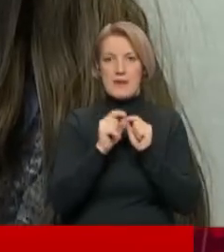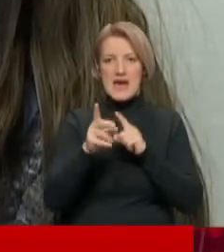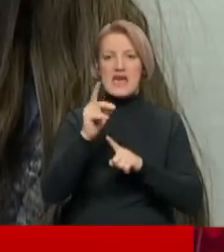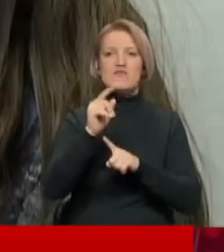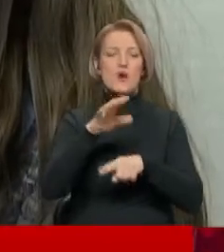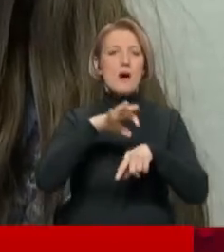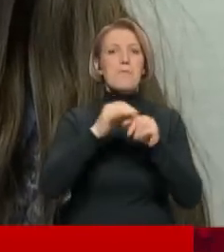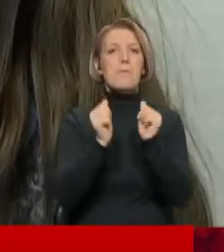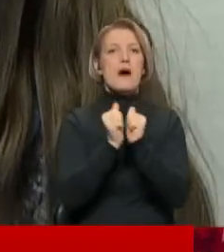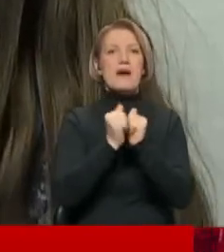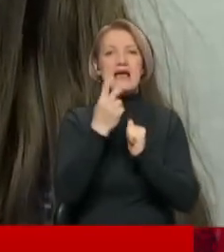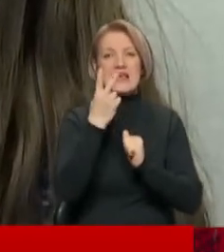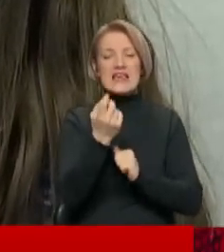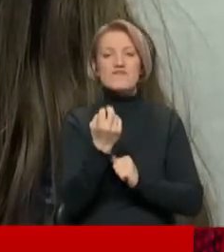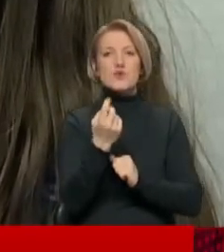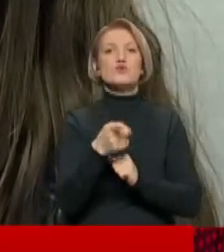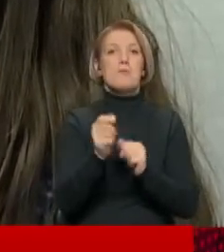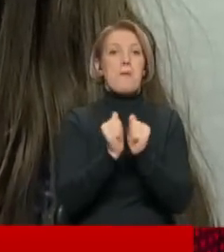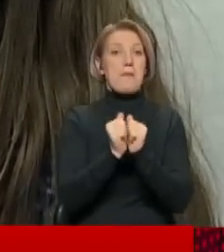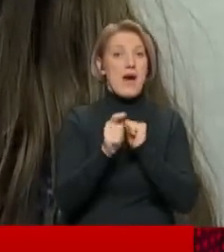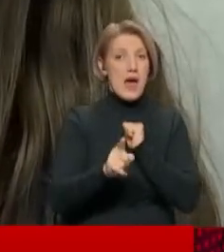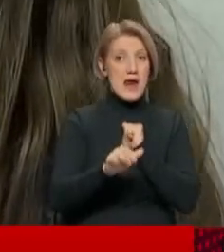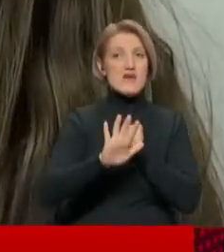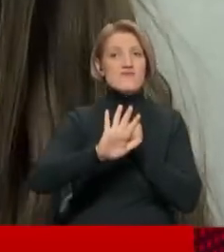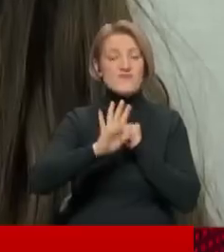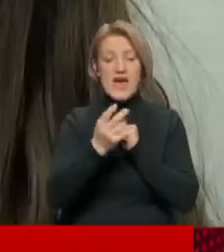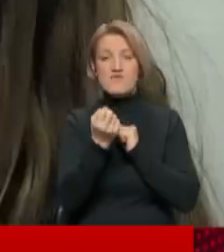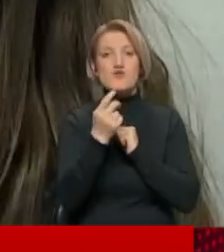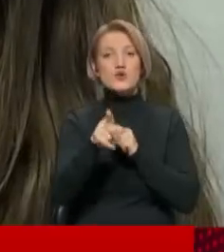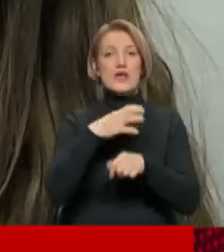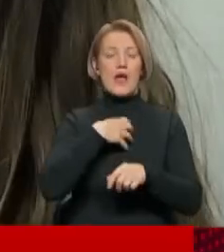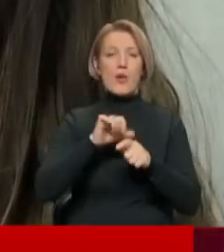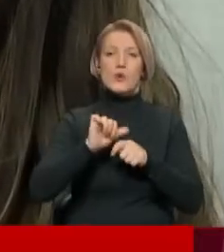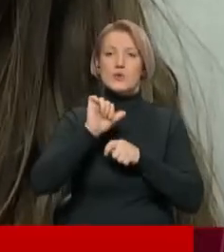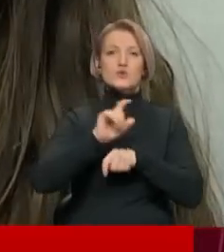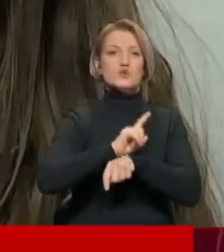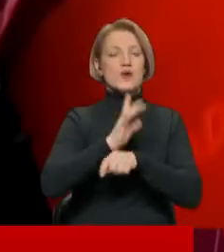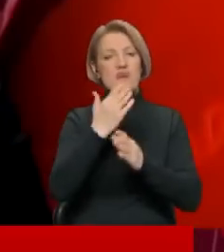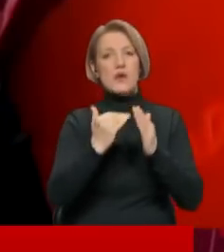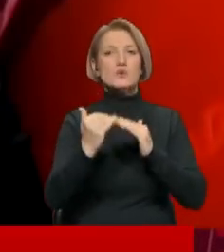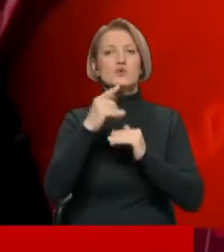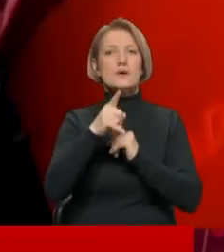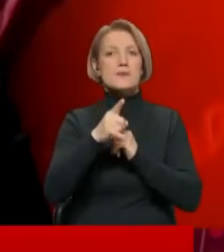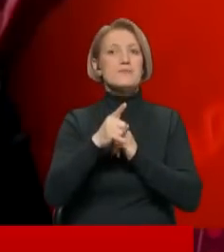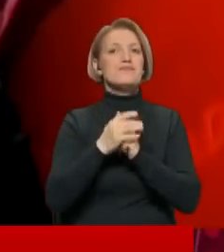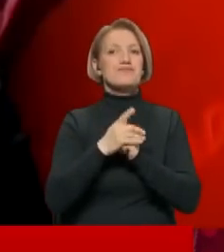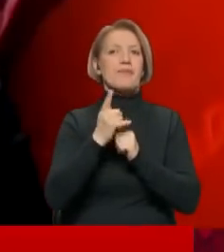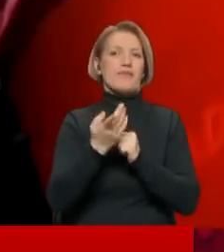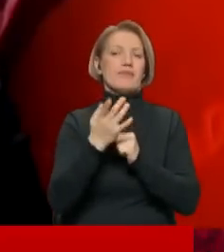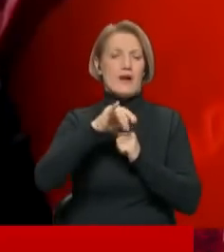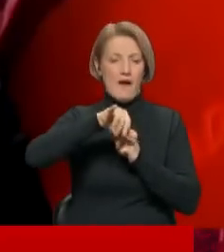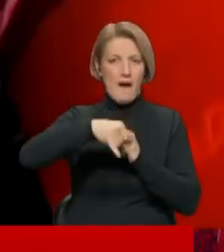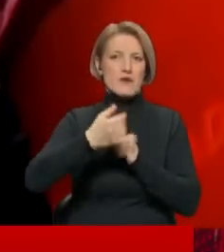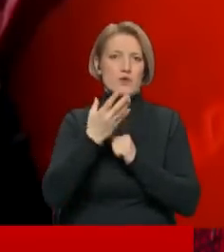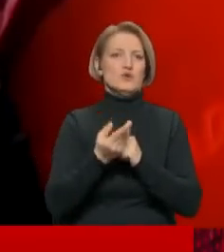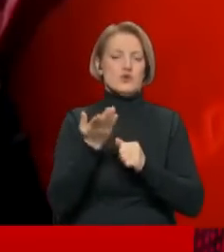olabiliyor ya iki virüs bir arada oluyor ya virüsün kendisi uzuyor ya da üzerine bir bakteri binerek kliniği